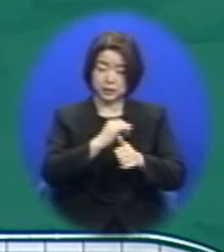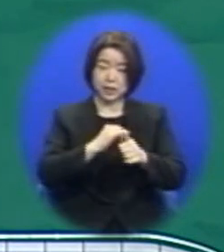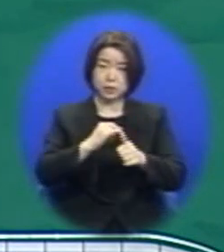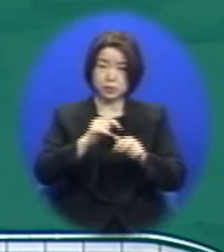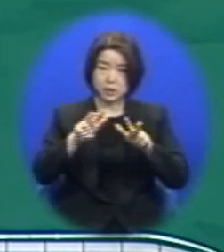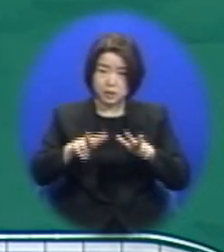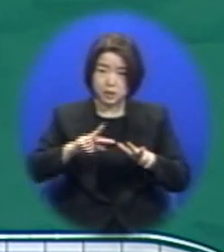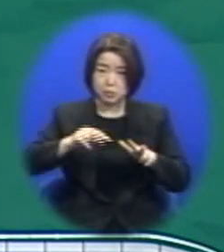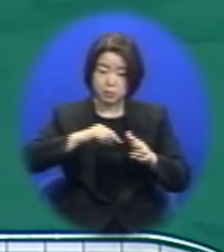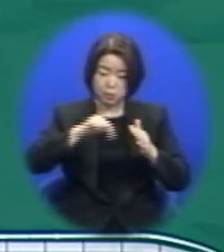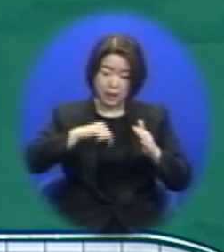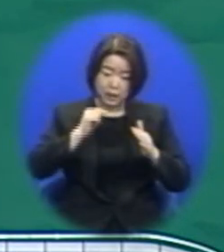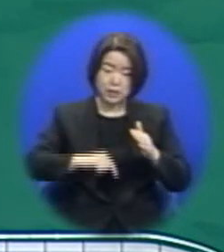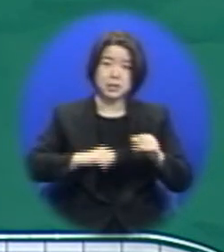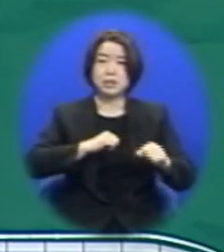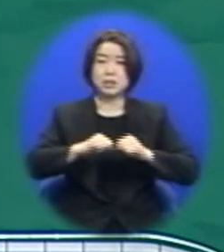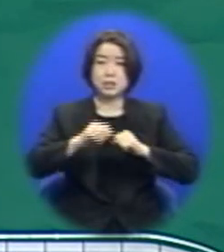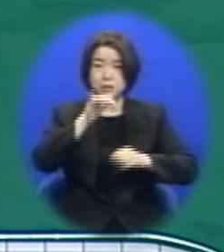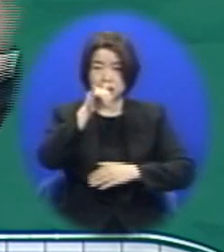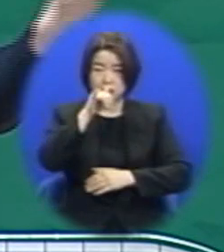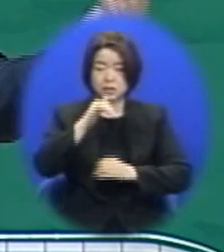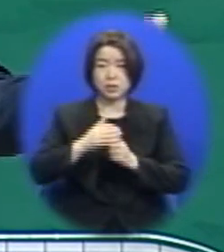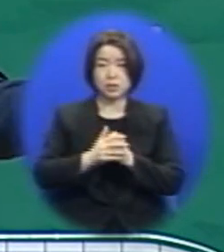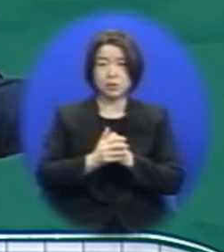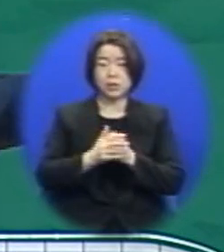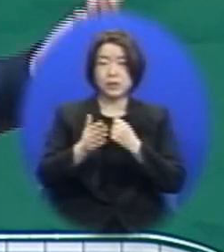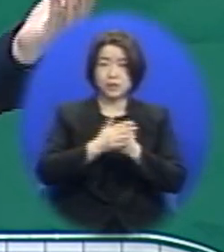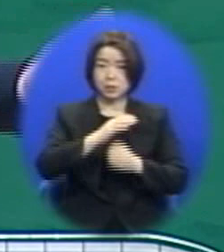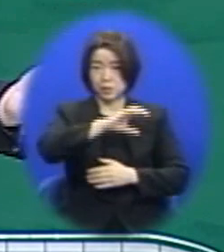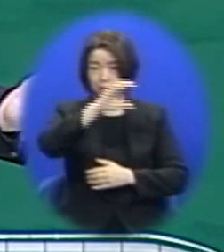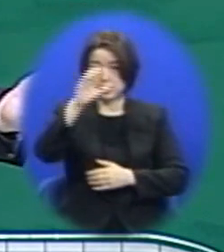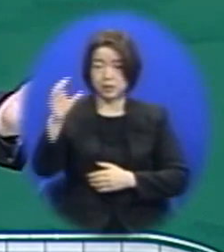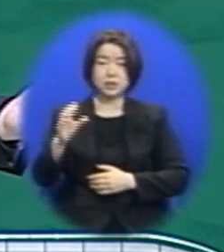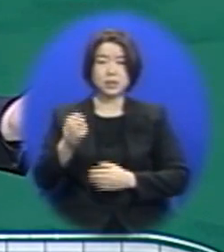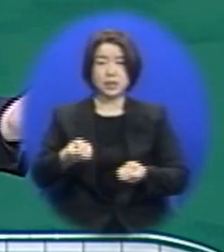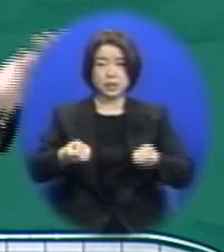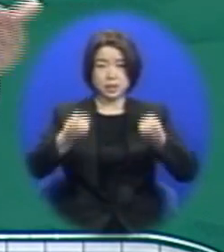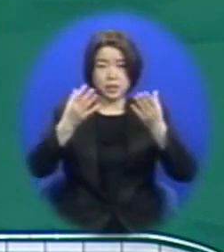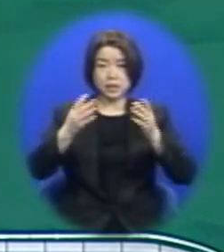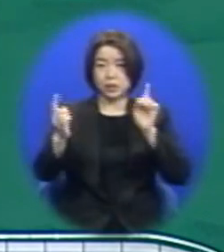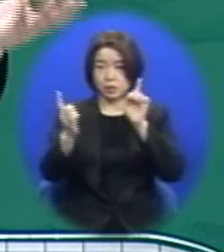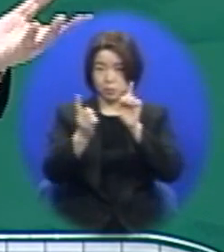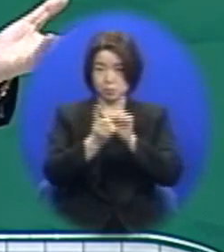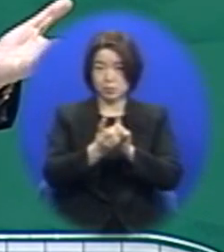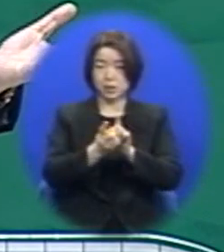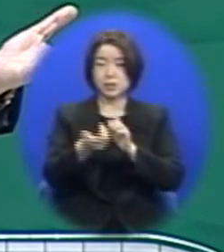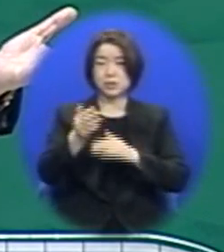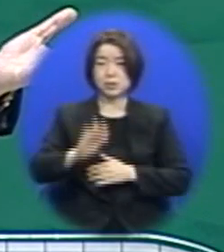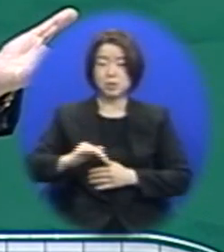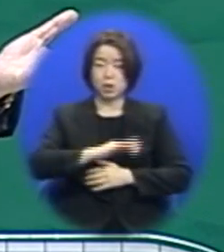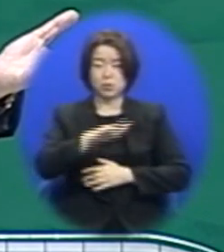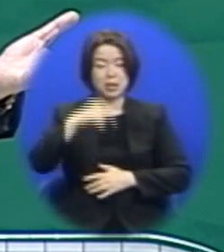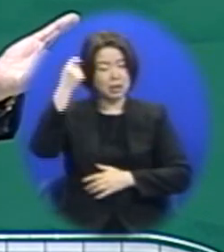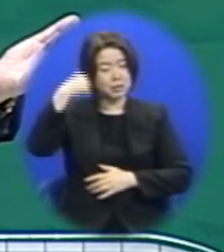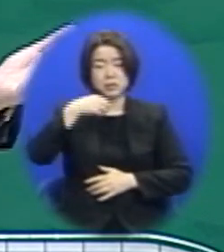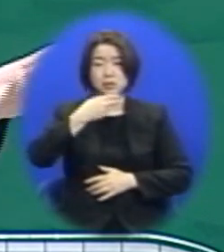우리 안에서 역사합니다. 그래서 크리스마스 성탄절이 왔는데도 우리에게는 무감각해요.